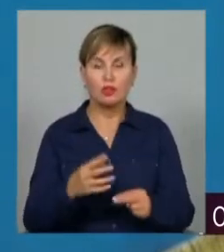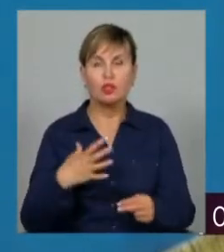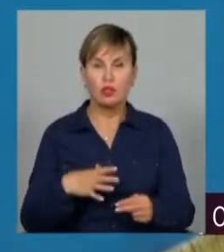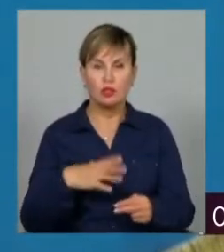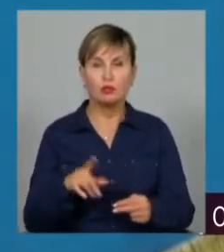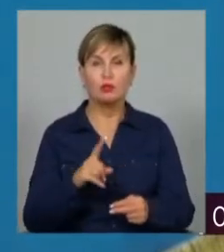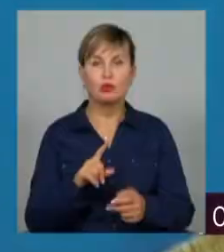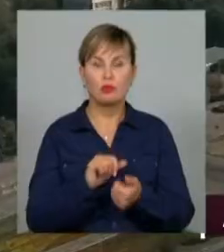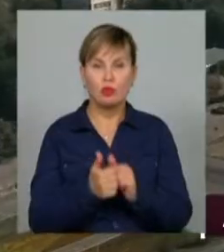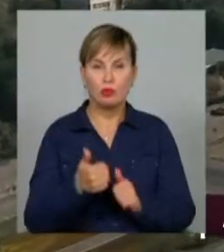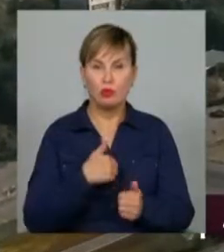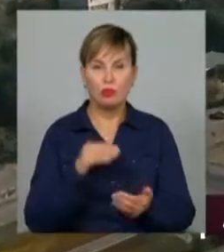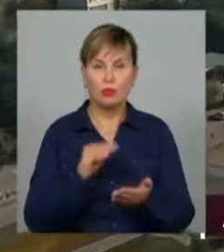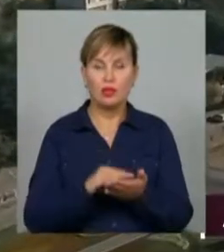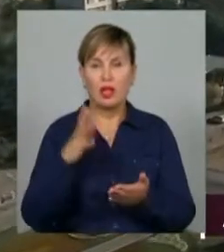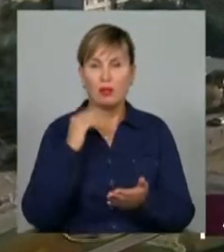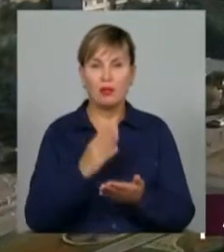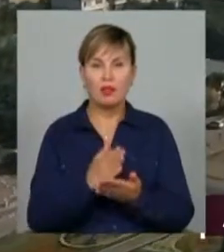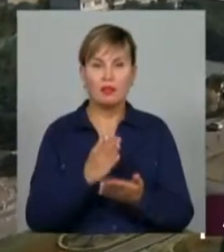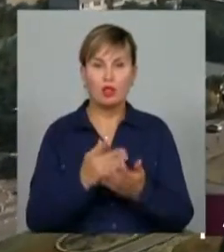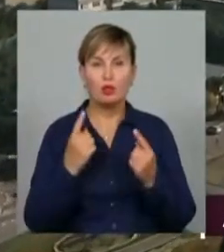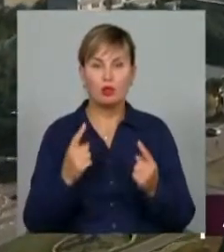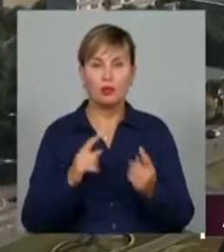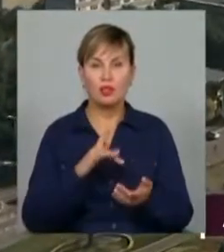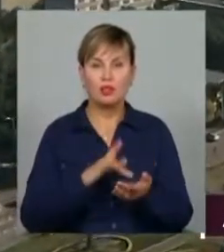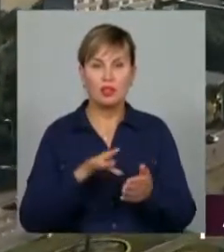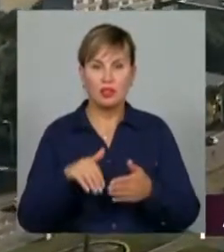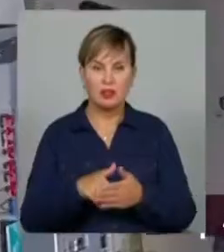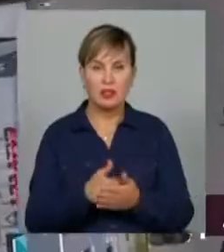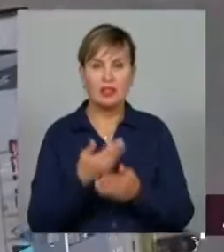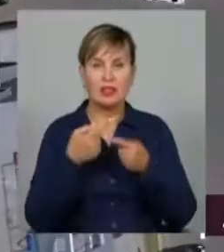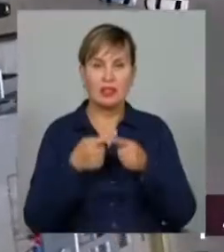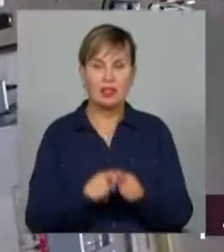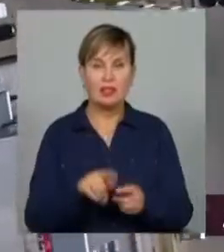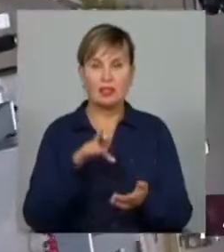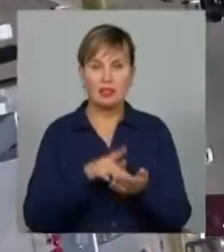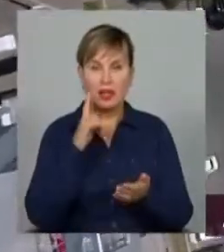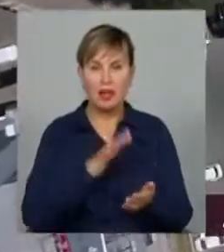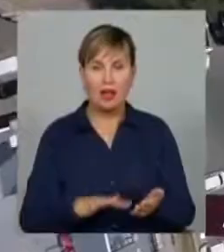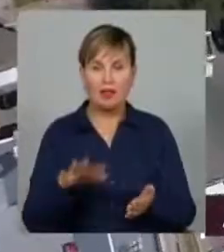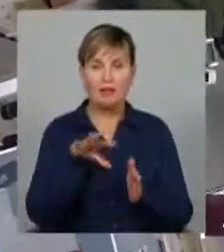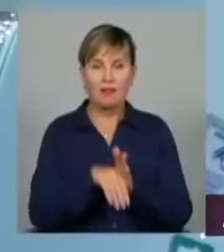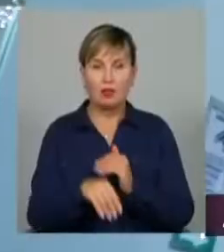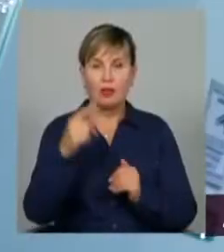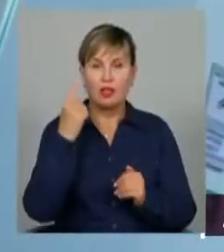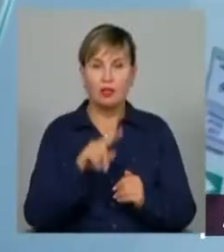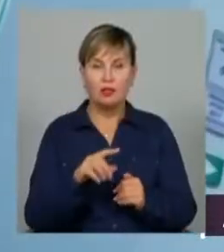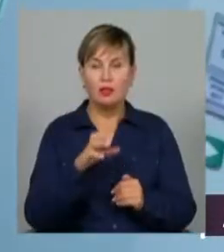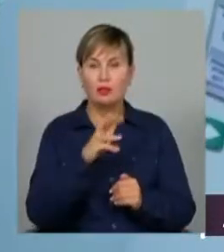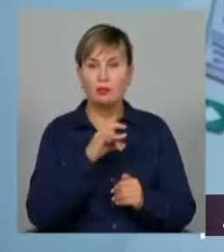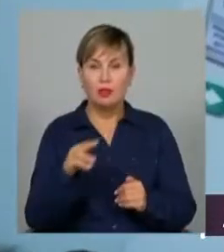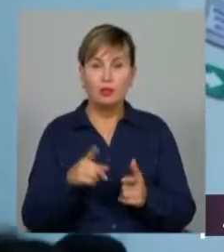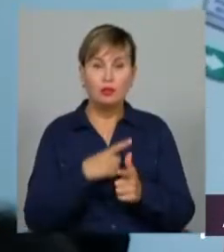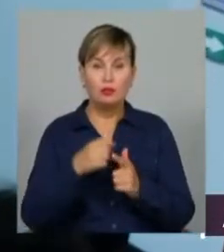и что взамен хочет поставить. Алматы является крупнейшим центром инновационных технологий в Центральной Азии. В рамках инициативы Smart City